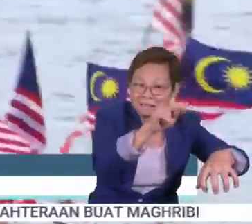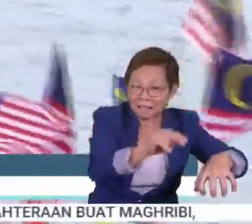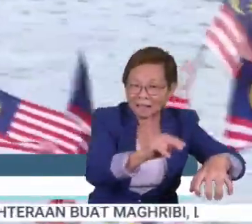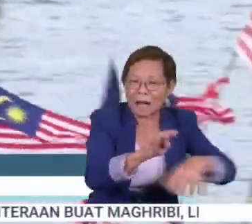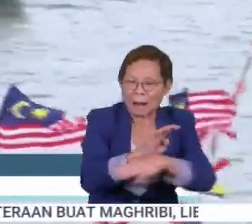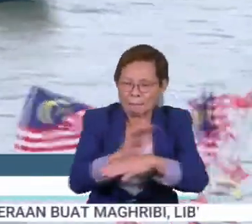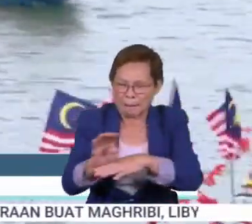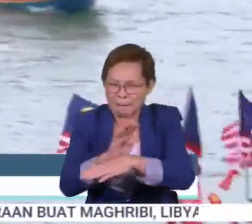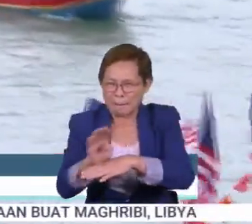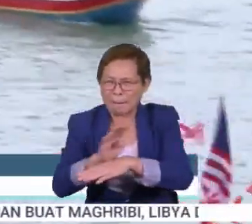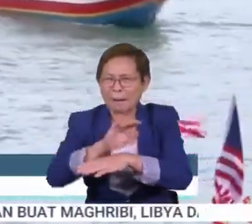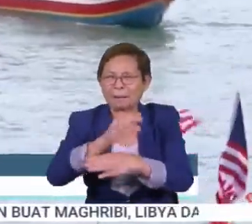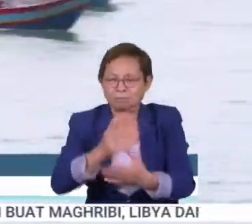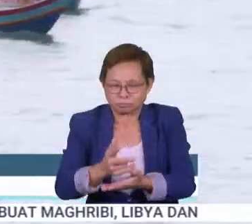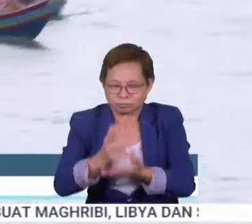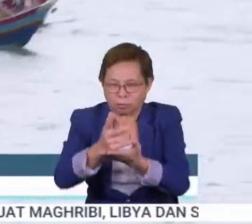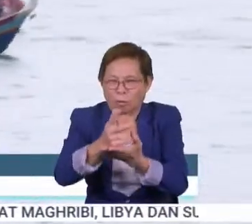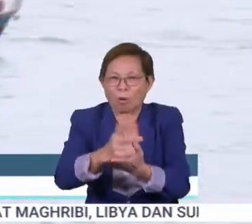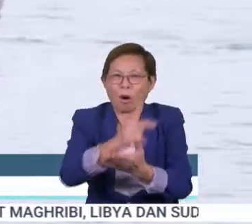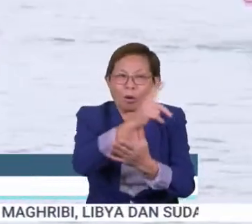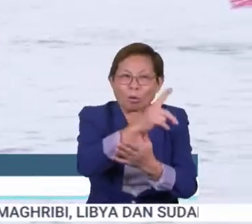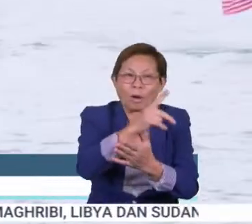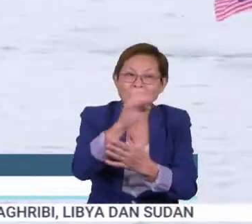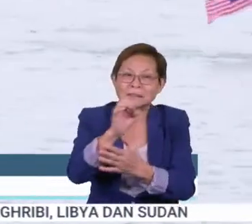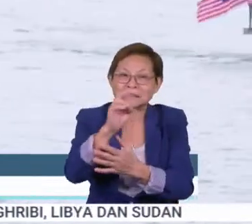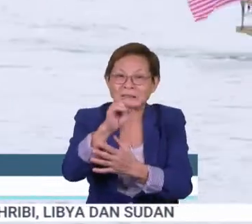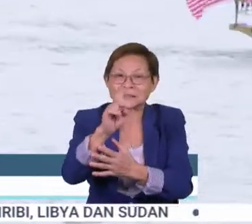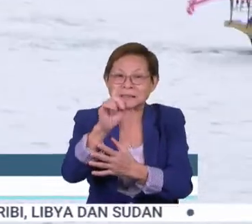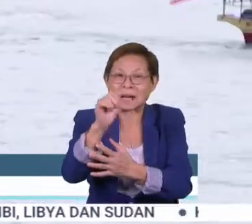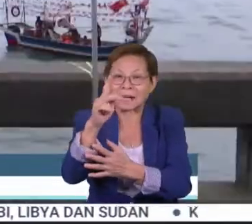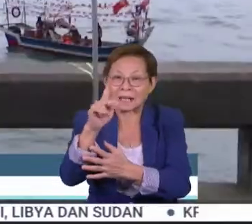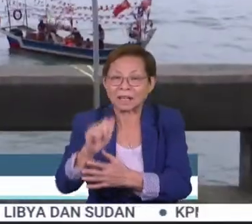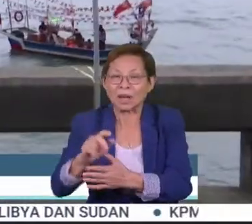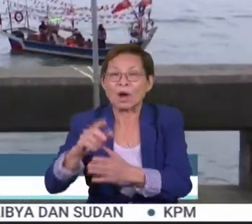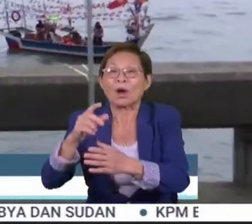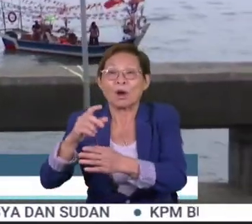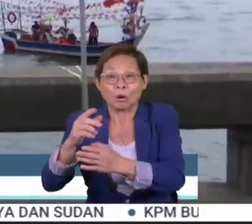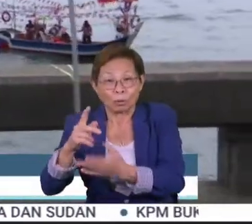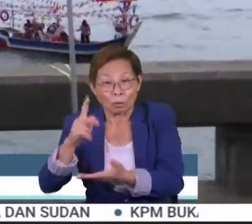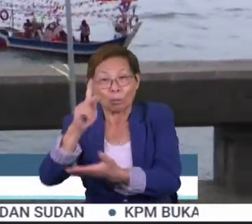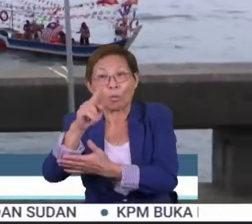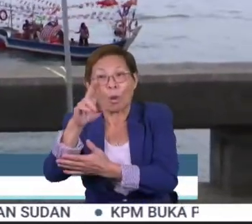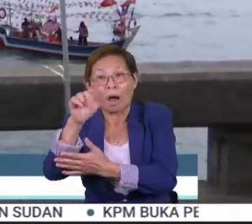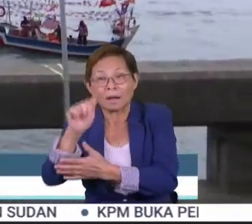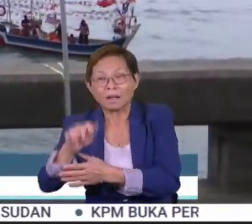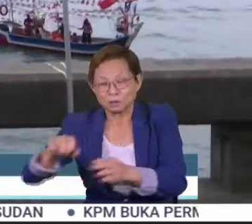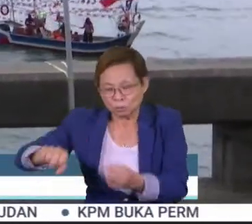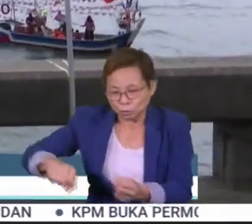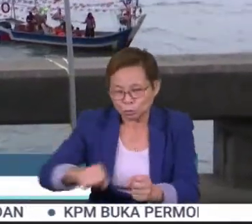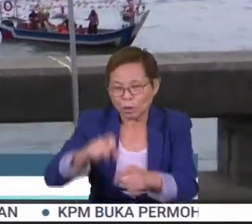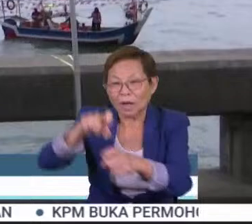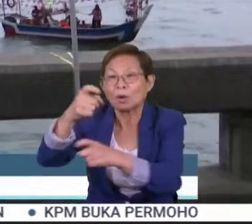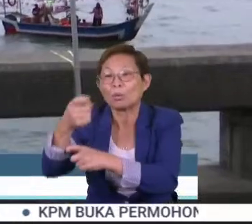di beberapa buah jeti seperti Kuala Sedaka, Kuala Sungai Udang dan Kuala Sala.